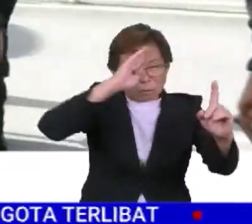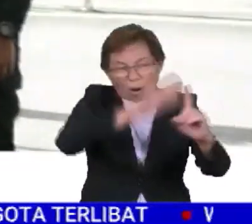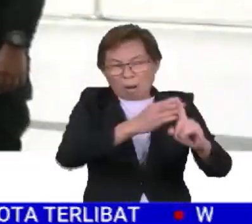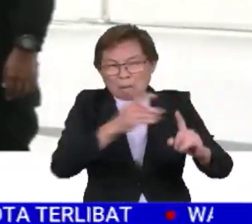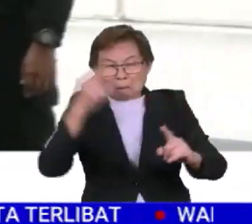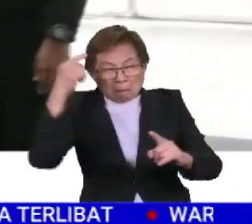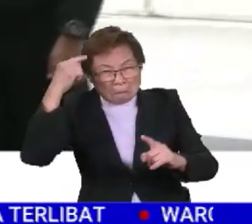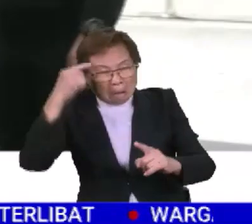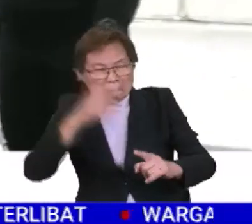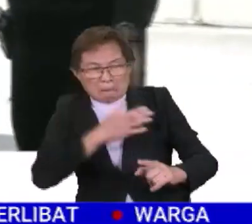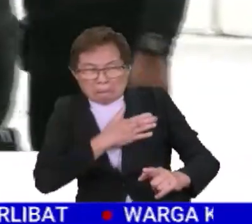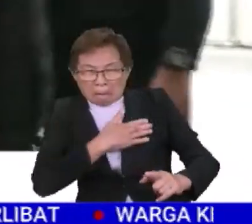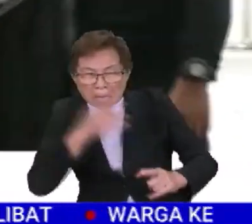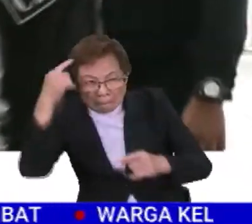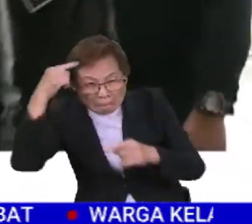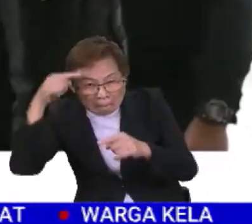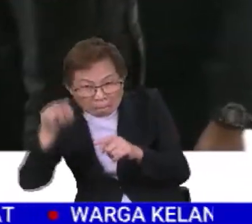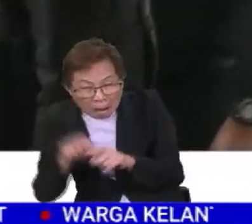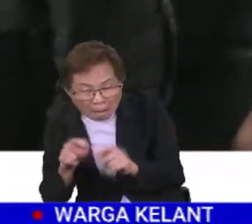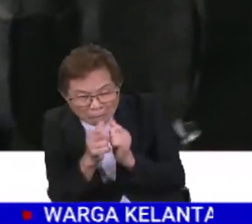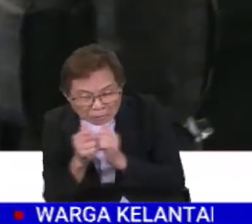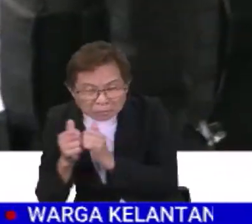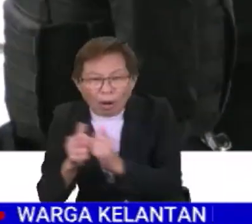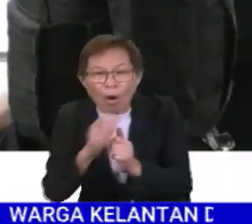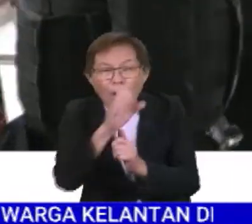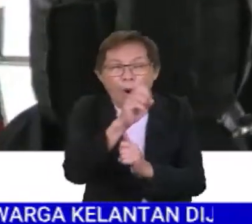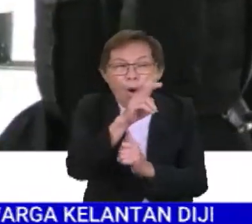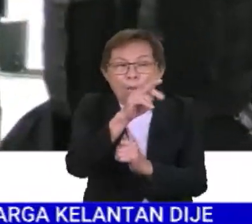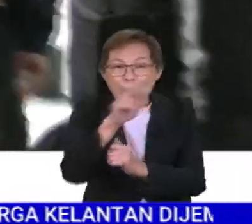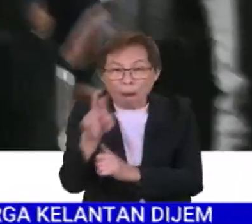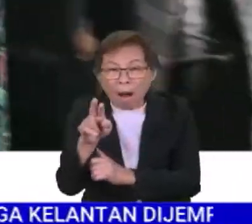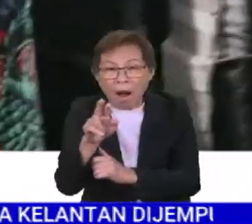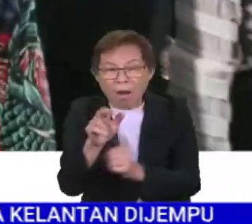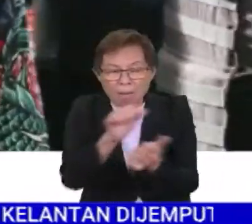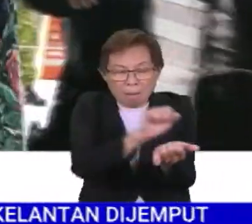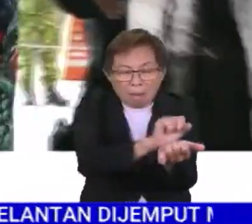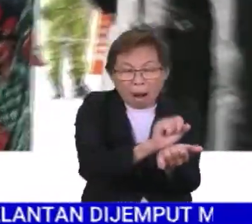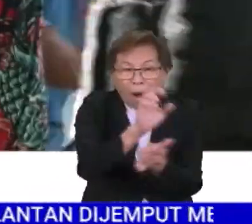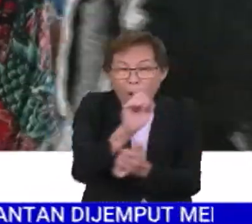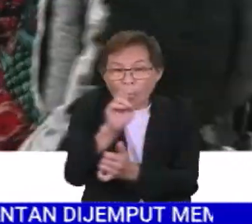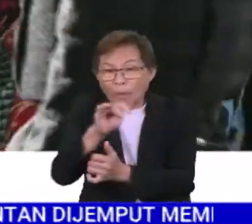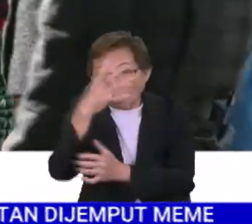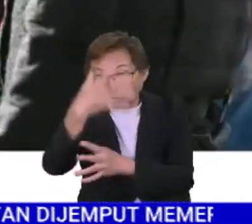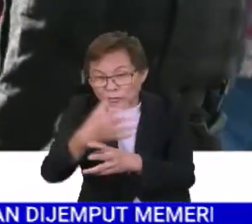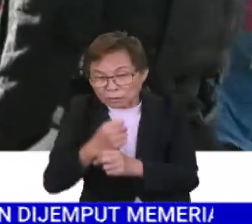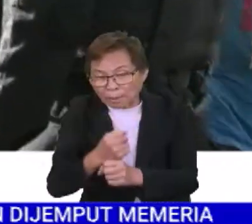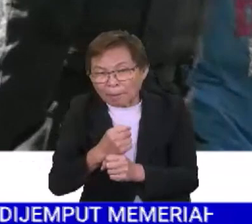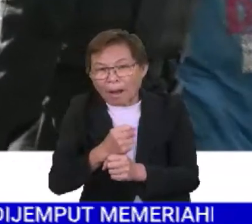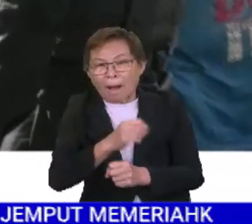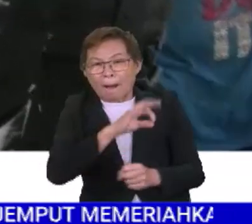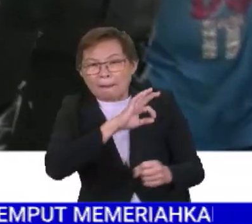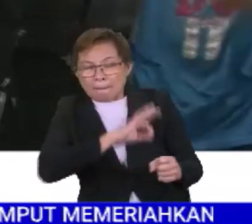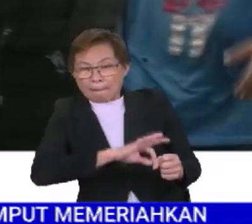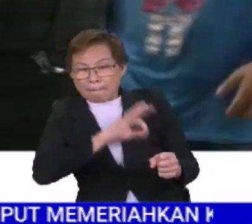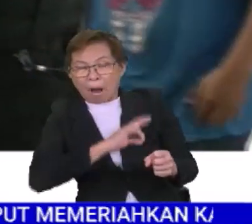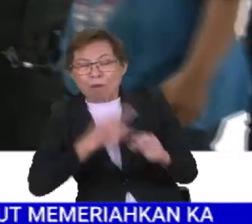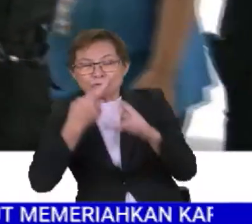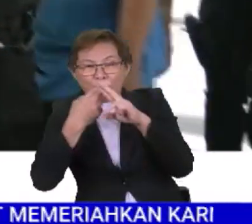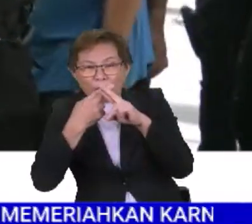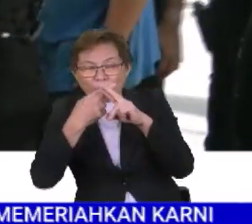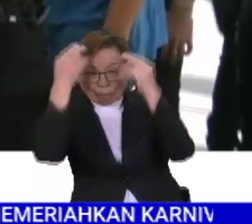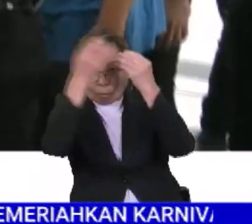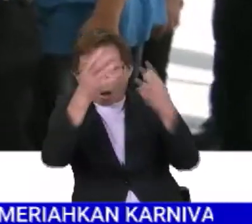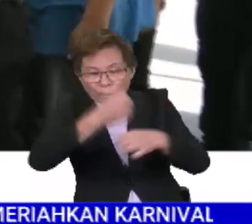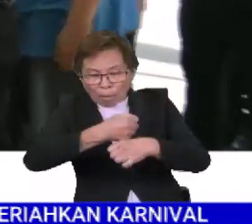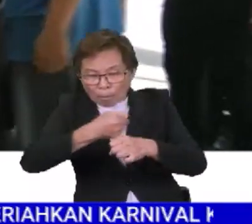niat bersama telah menahan Omar Z ML untuk mendapatkan coran yaitu rahasia maklumat membuat